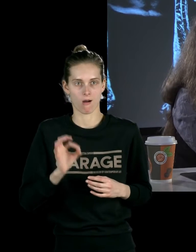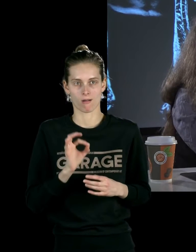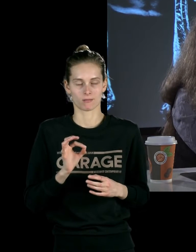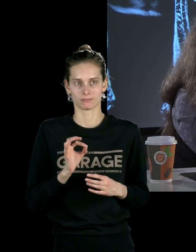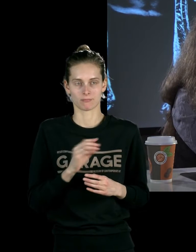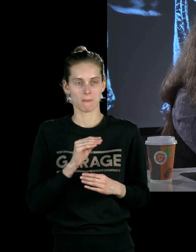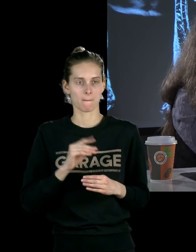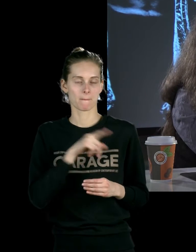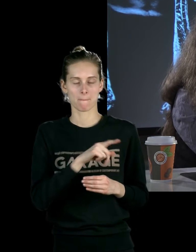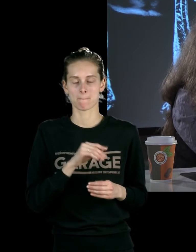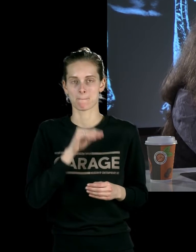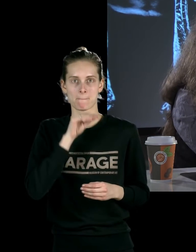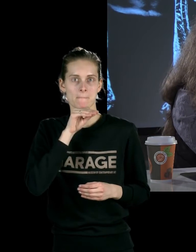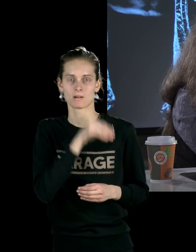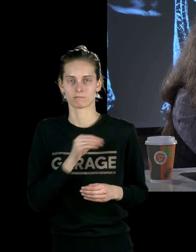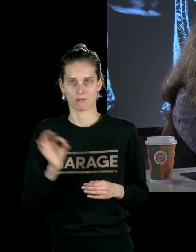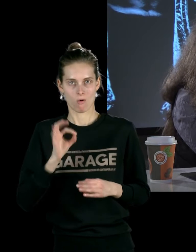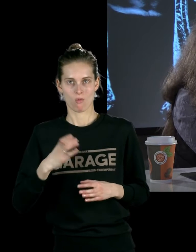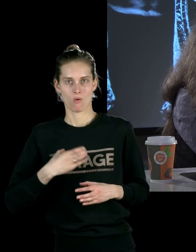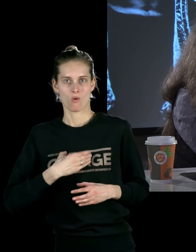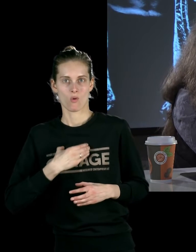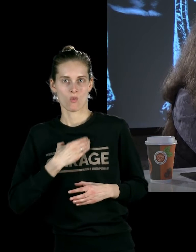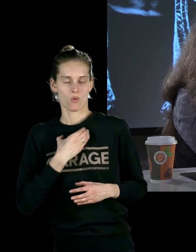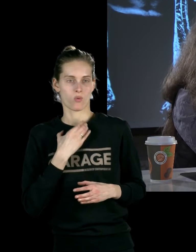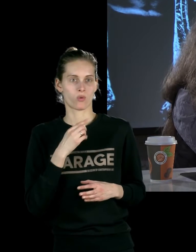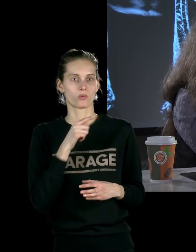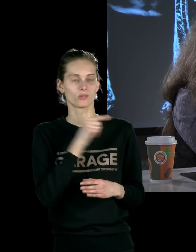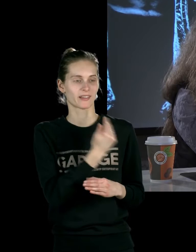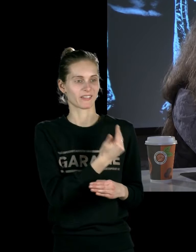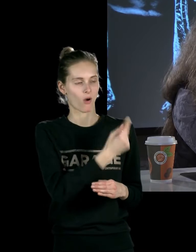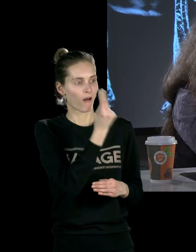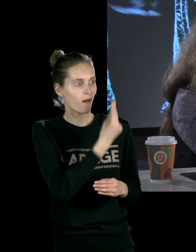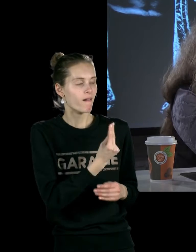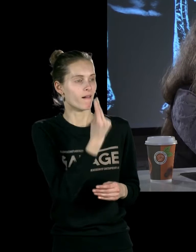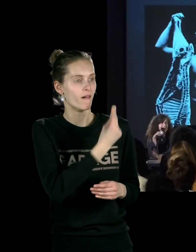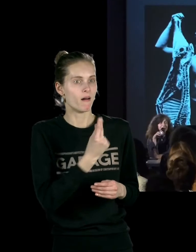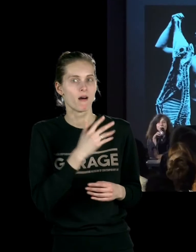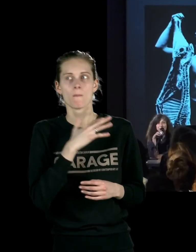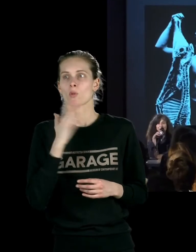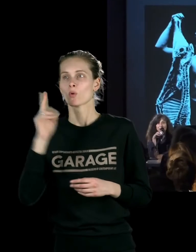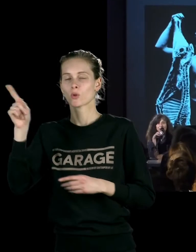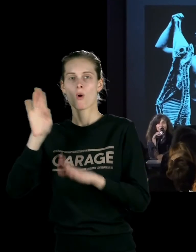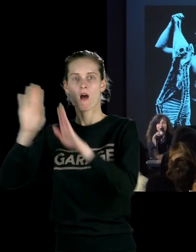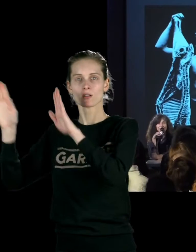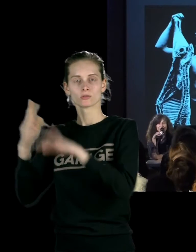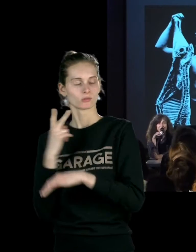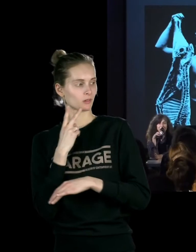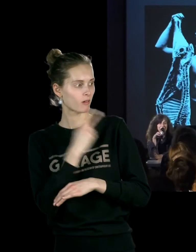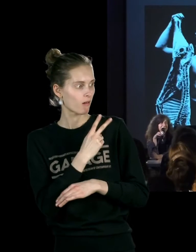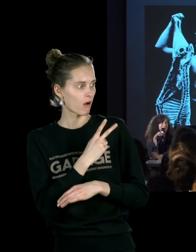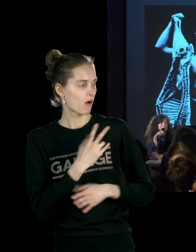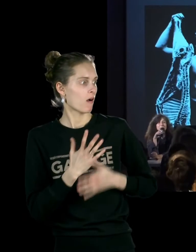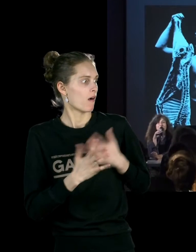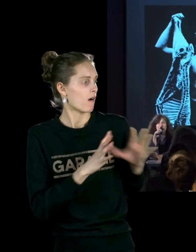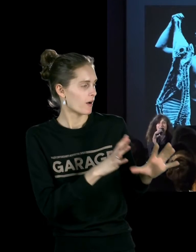Фрэнсис Бэкон, как известно, вдохновил немало создателей фильмов ужасов, если говорить о каких-то, так сказать, не самых значительных влияниях,